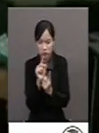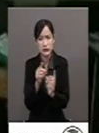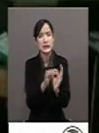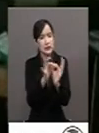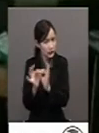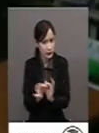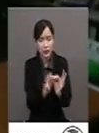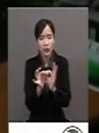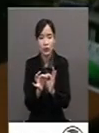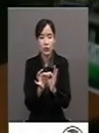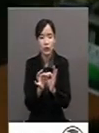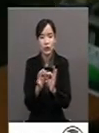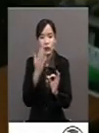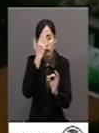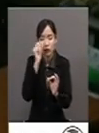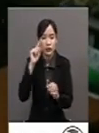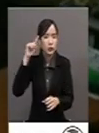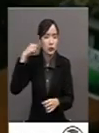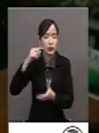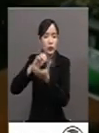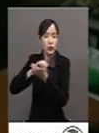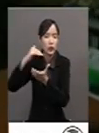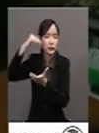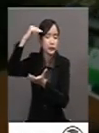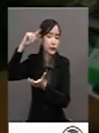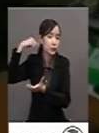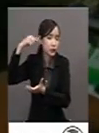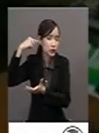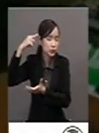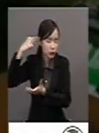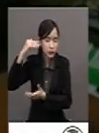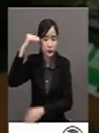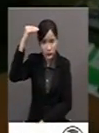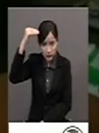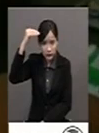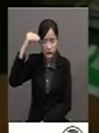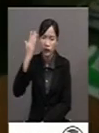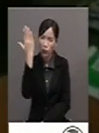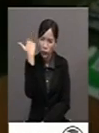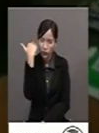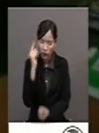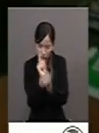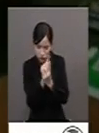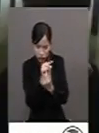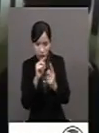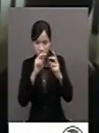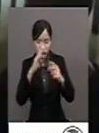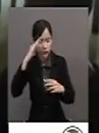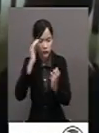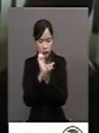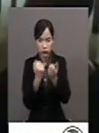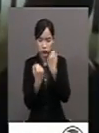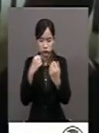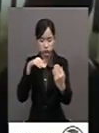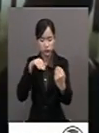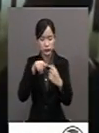ามีของพี่สาวเจ้าของรถจักรยานยนต์ในวันที่เกิดเหตุตำรวจชุดจับกุมยืนยันว่าได้ขับรถสวนทาง